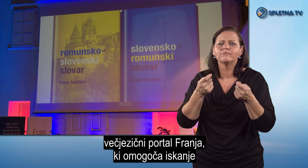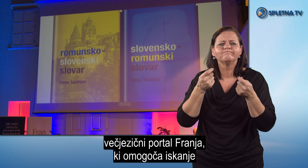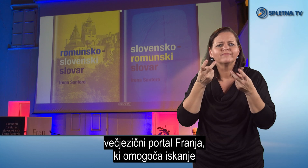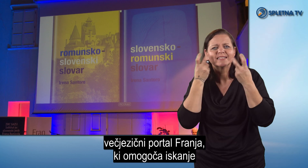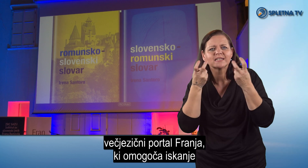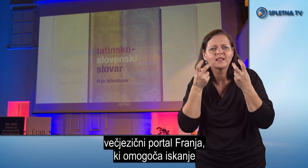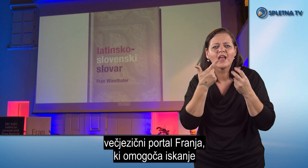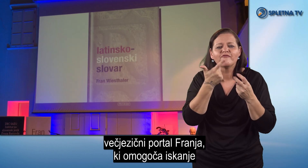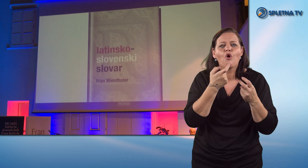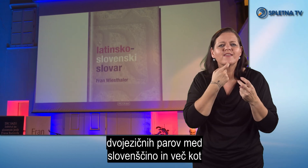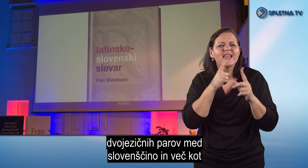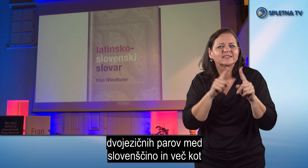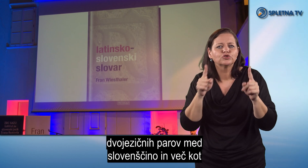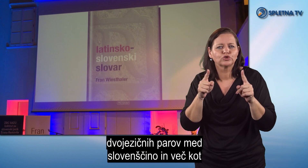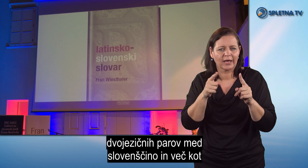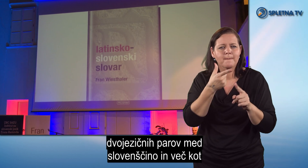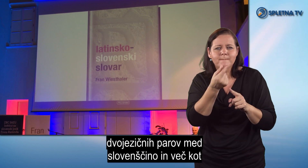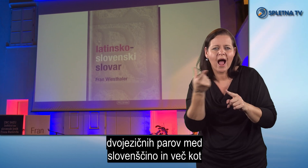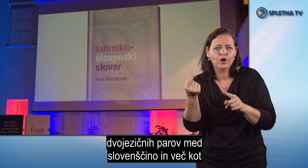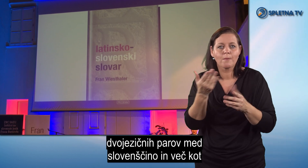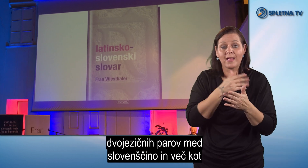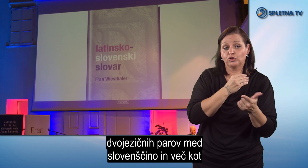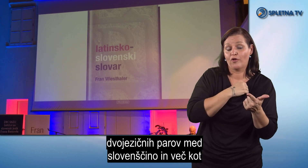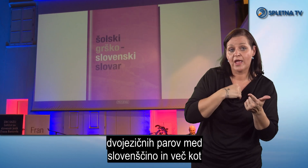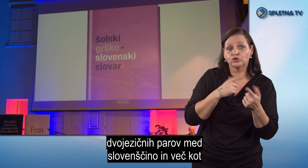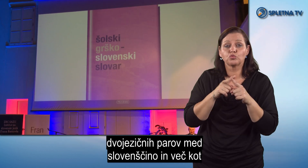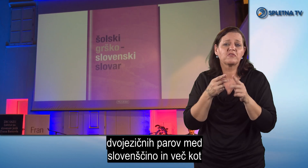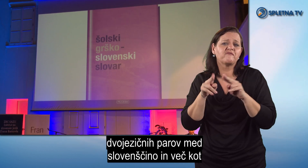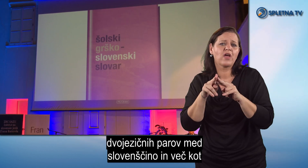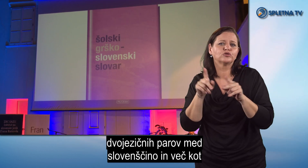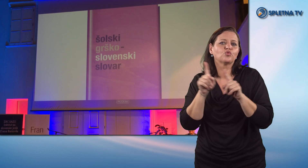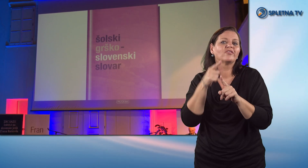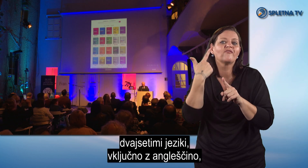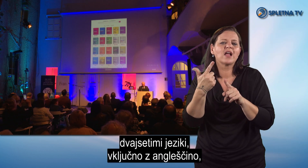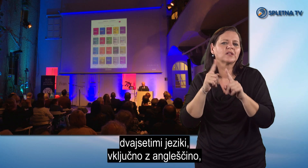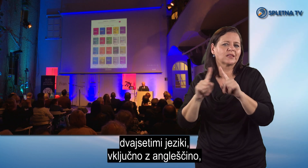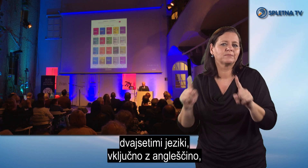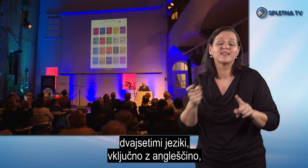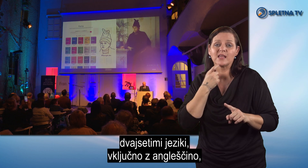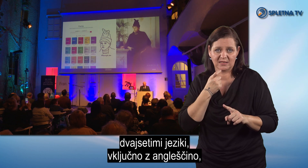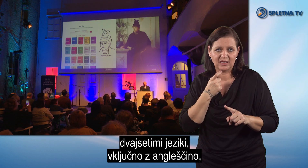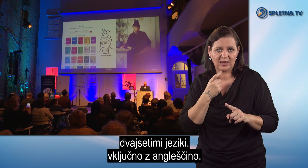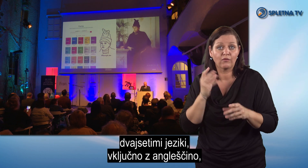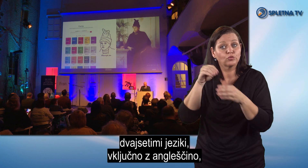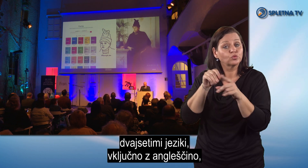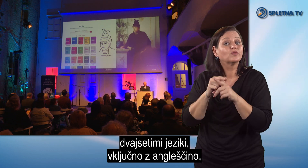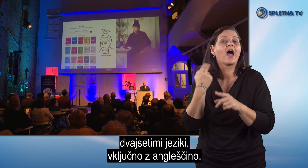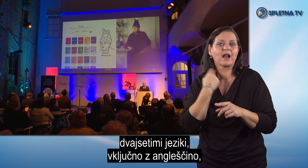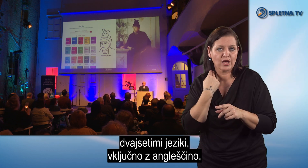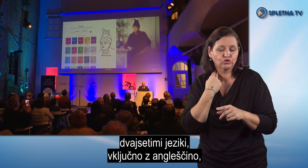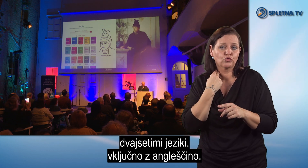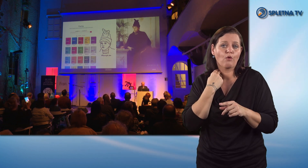ki omogoča iskanje dvojezičnih parov med slovenščino in več kot 20 jeziki, vključno z